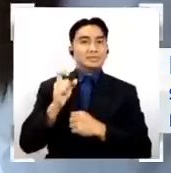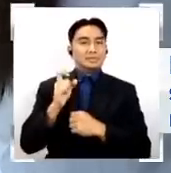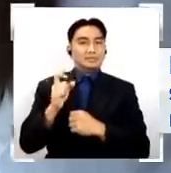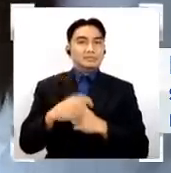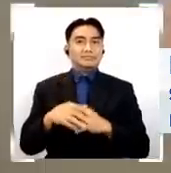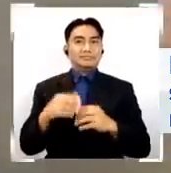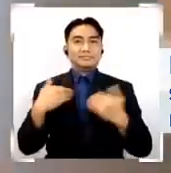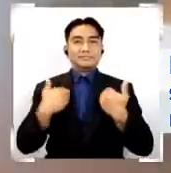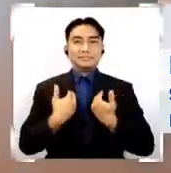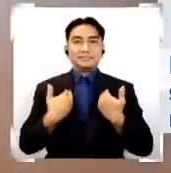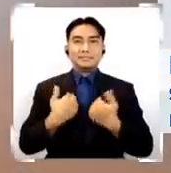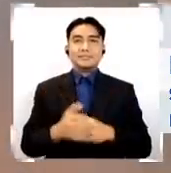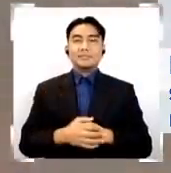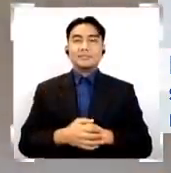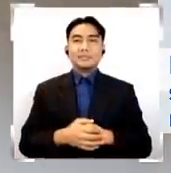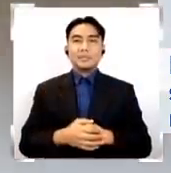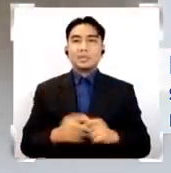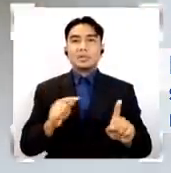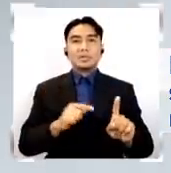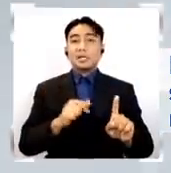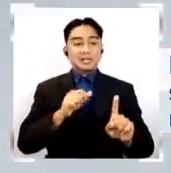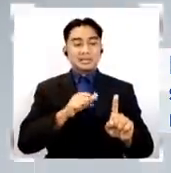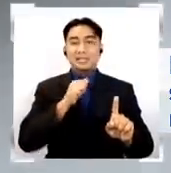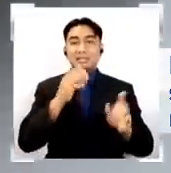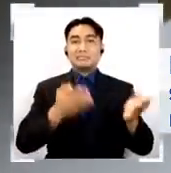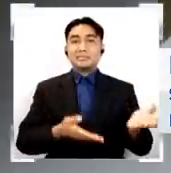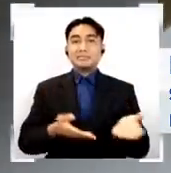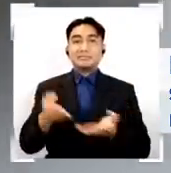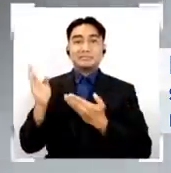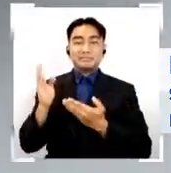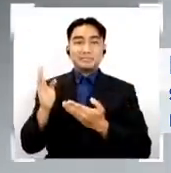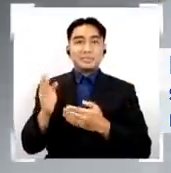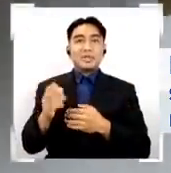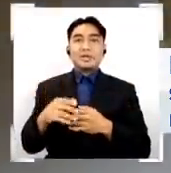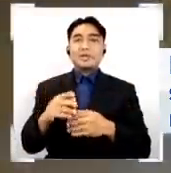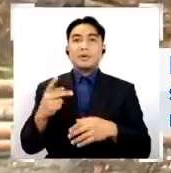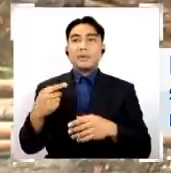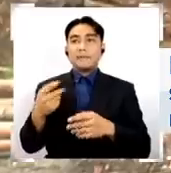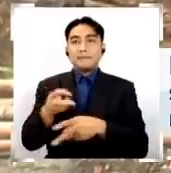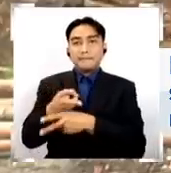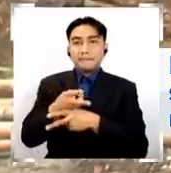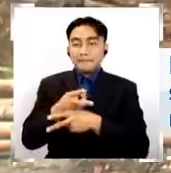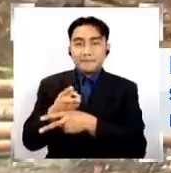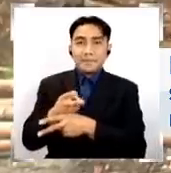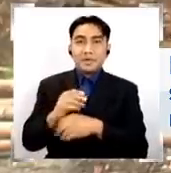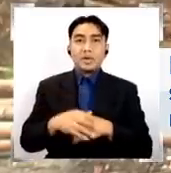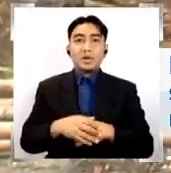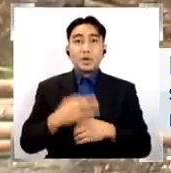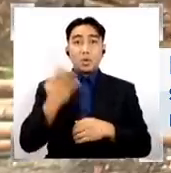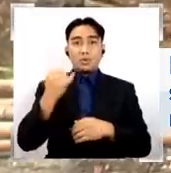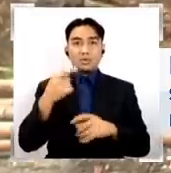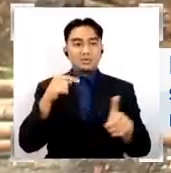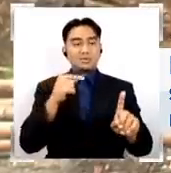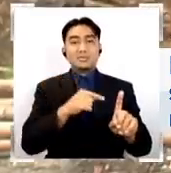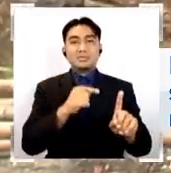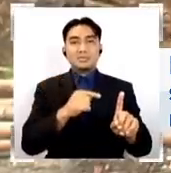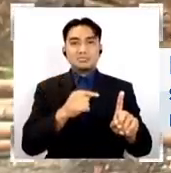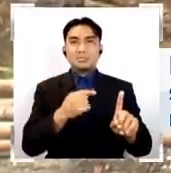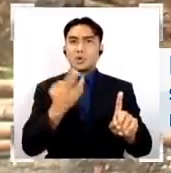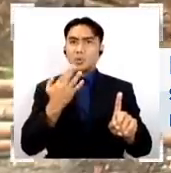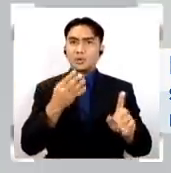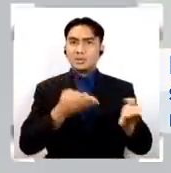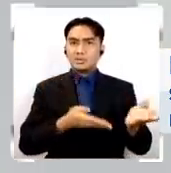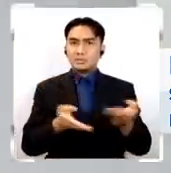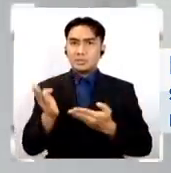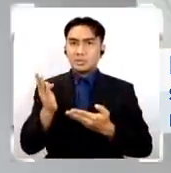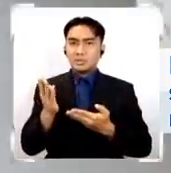dinala sa Manila ang pangolin para alagaan. The purpose of them being shipped here could only be for one reason, which is to be